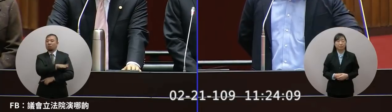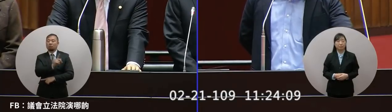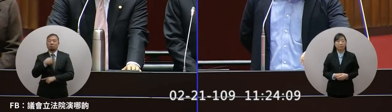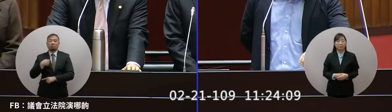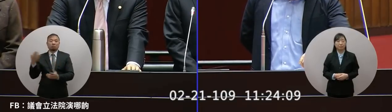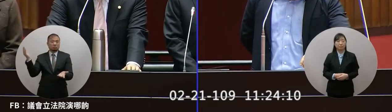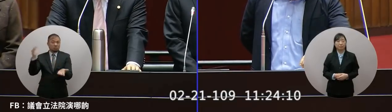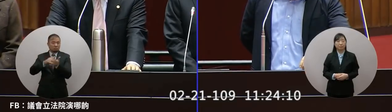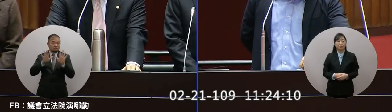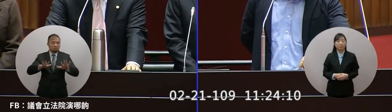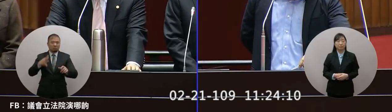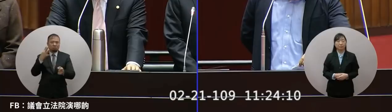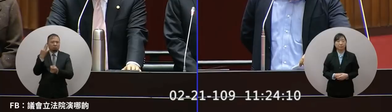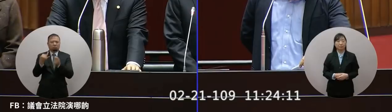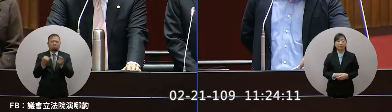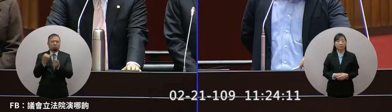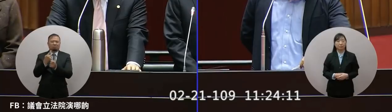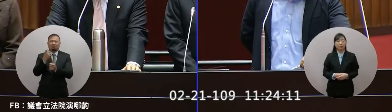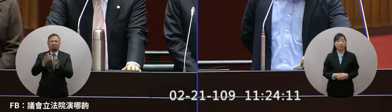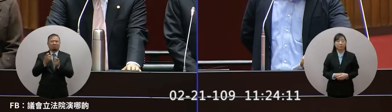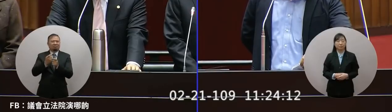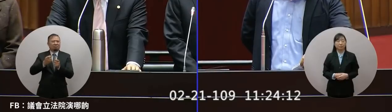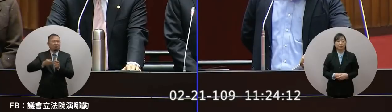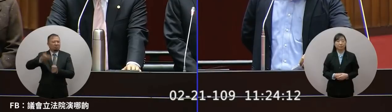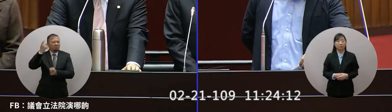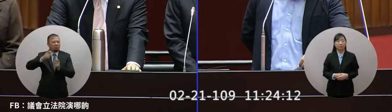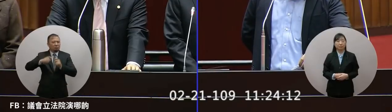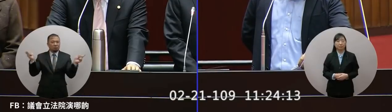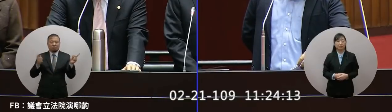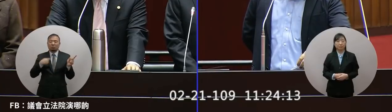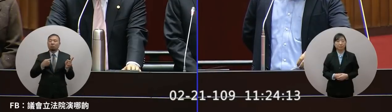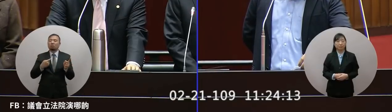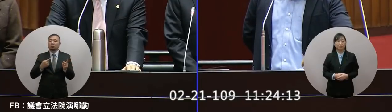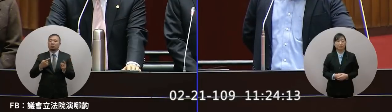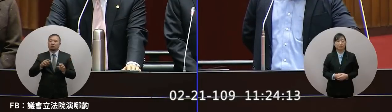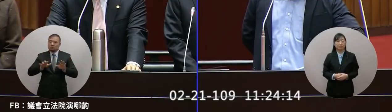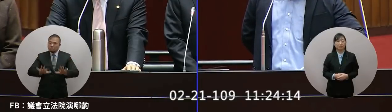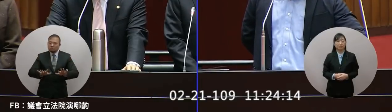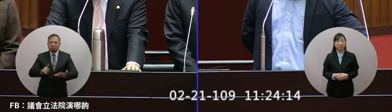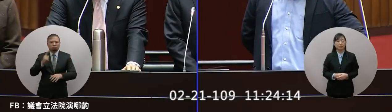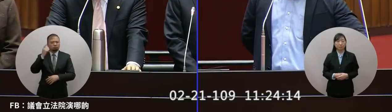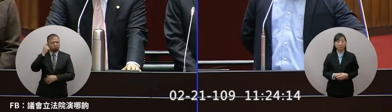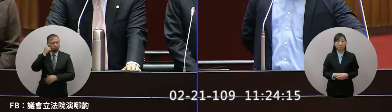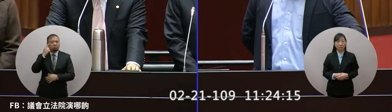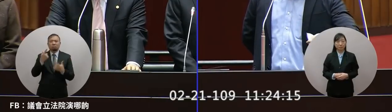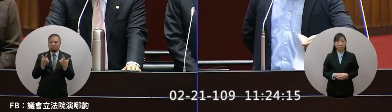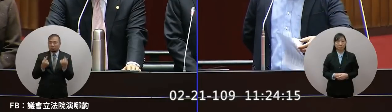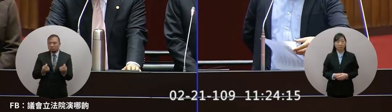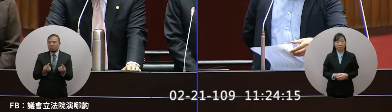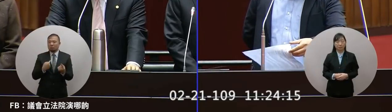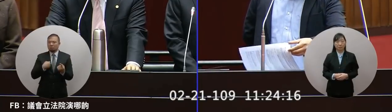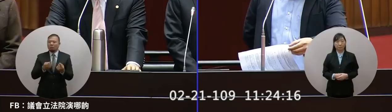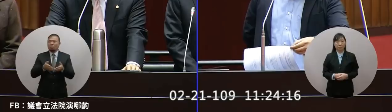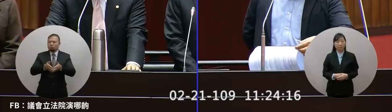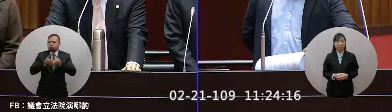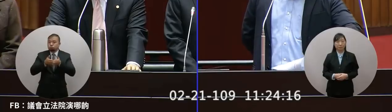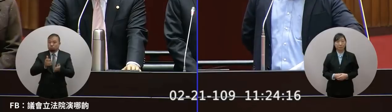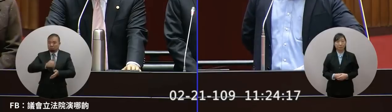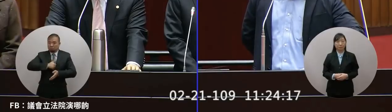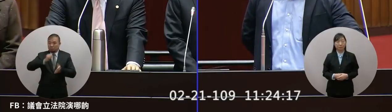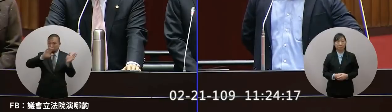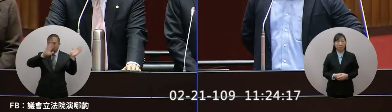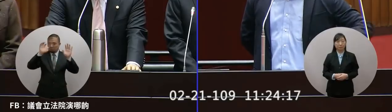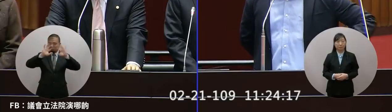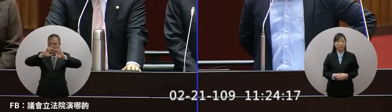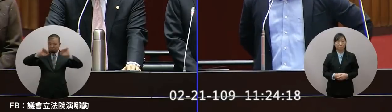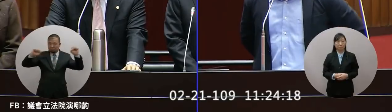去，我们都认为现在应该要揭露真相，